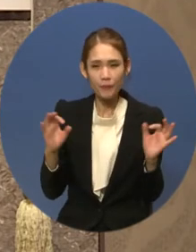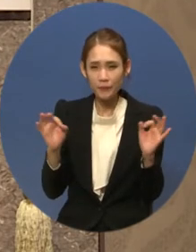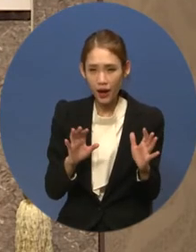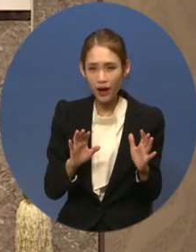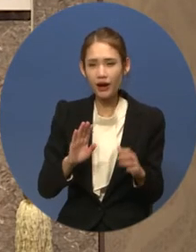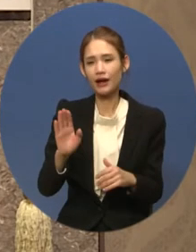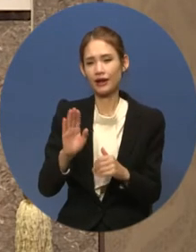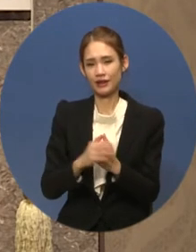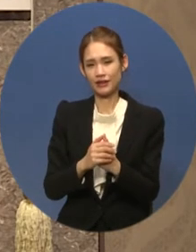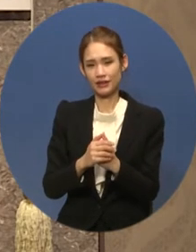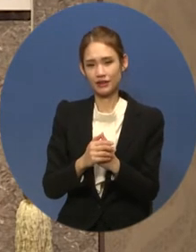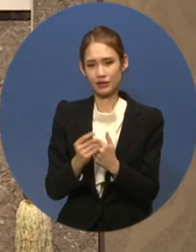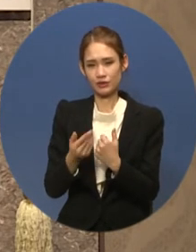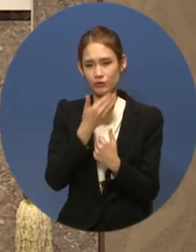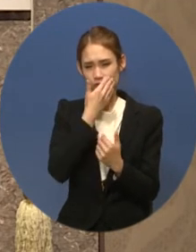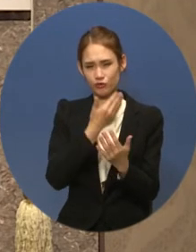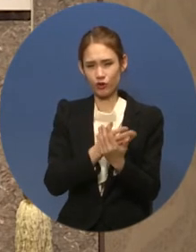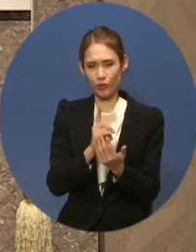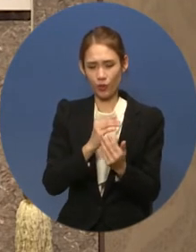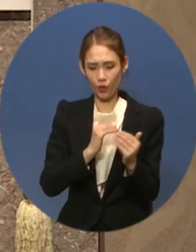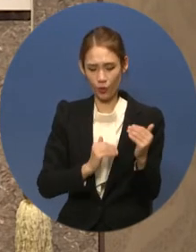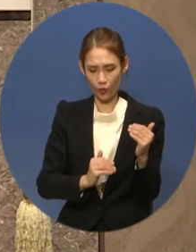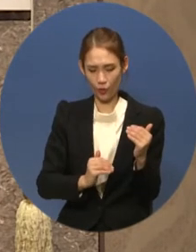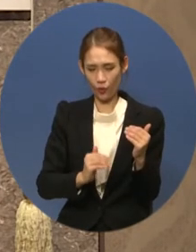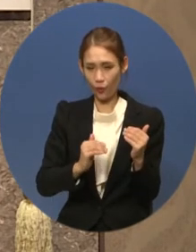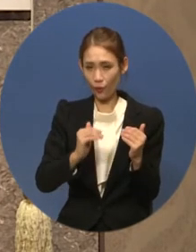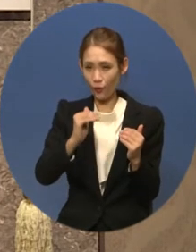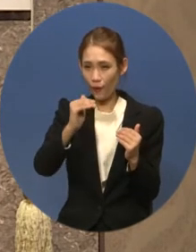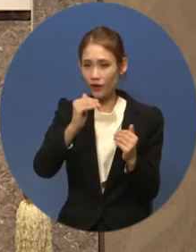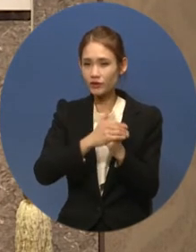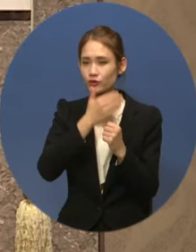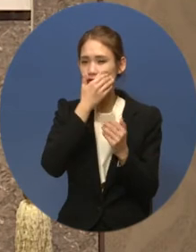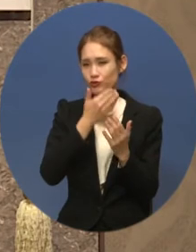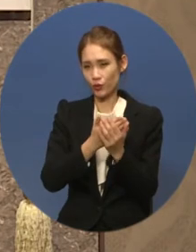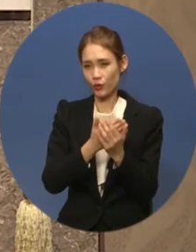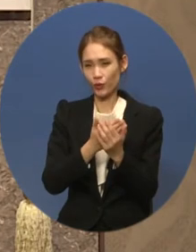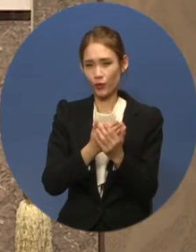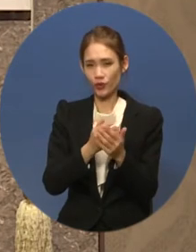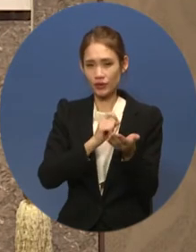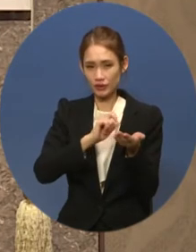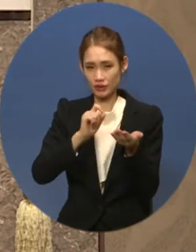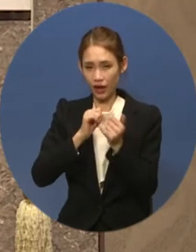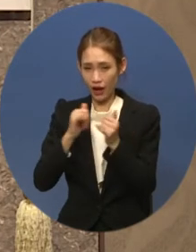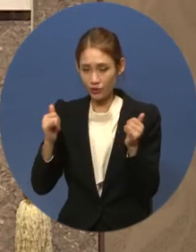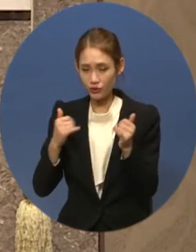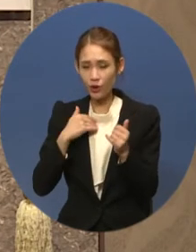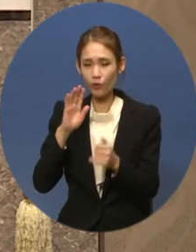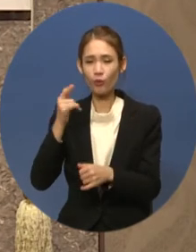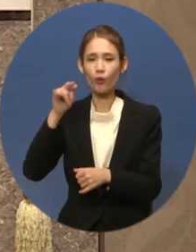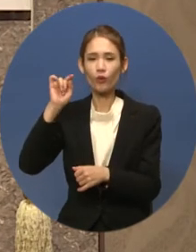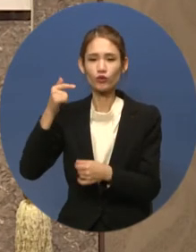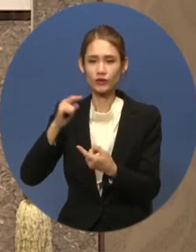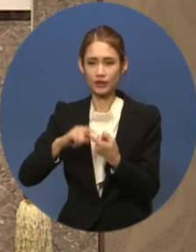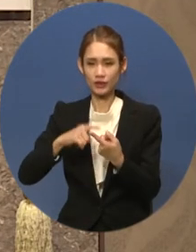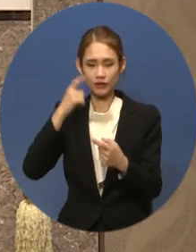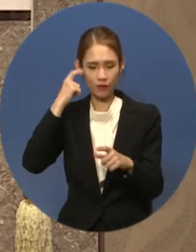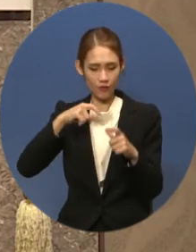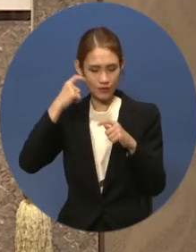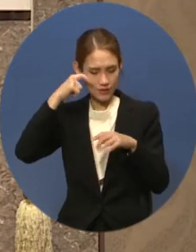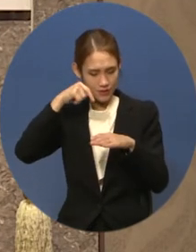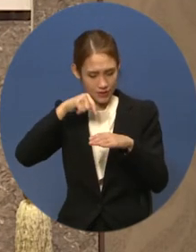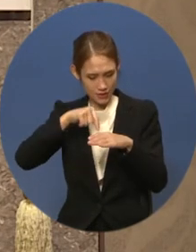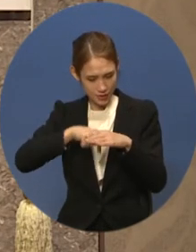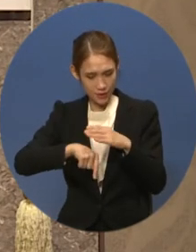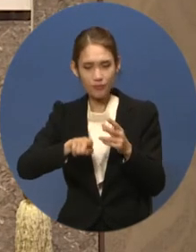말씀드렸듯이 그 무엇보다 중요한 건 과정이라고 생각합니다 작가분들 과 저희들이 보온에 대해서 깊이 있게 이해하는 과정도